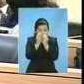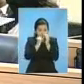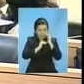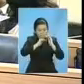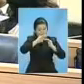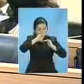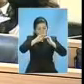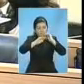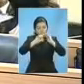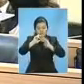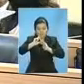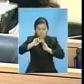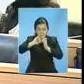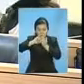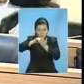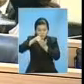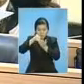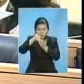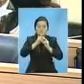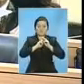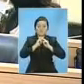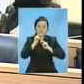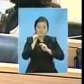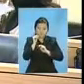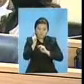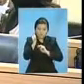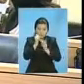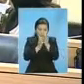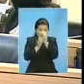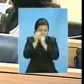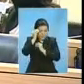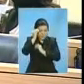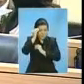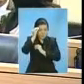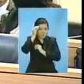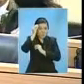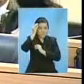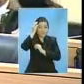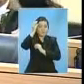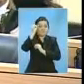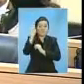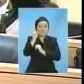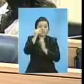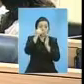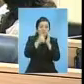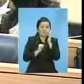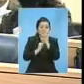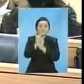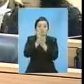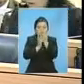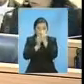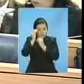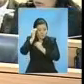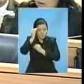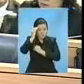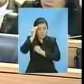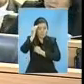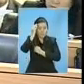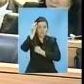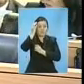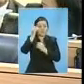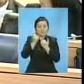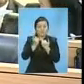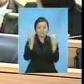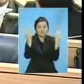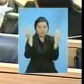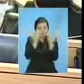นาตนเองได้เราเรียนรู้เราเกิดปัญญาเพราะความผิดพลาดวันนี้เราเปลี่ยนความผิ